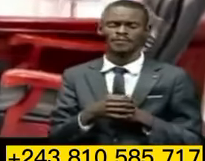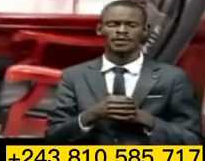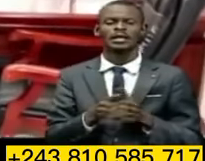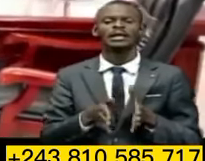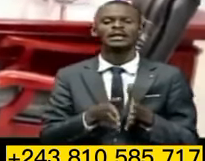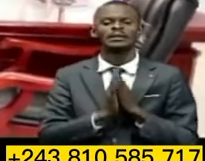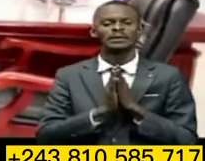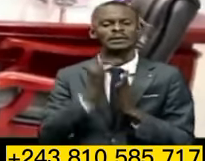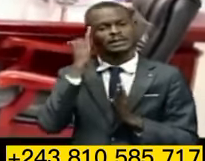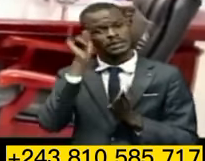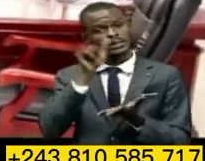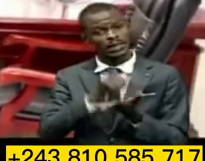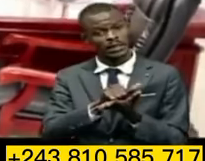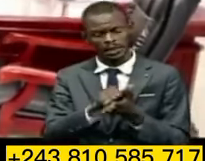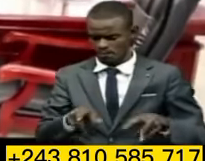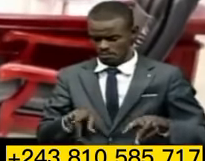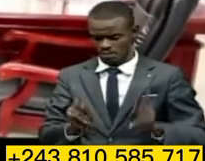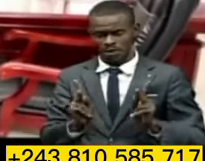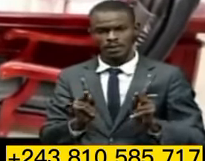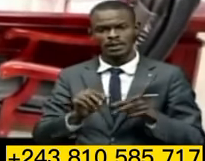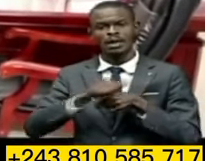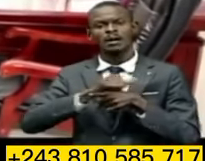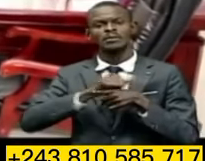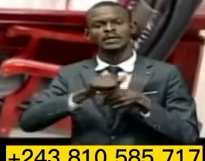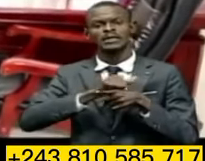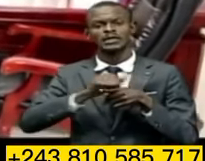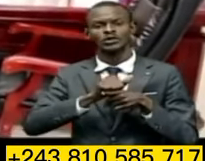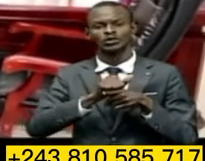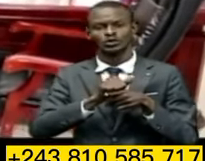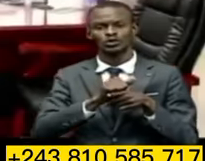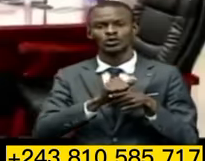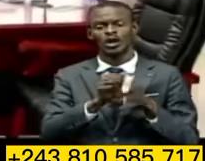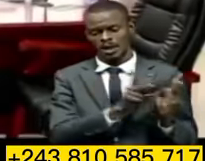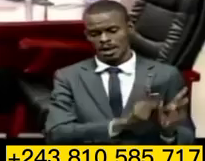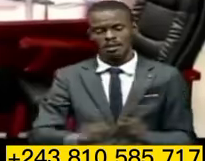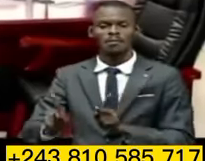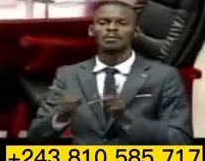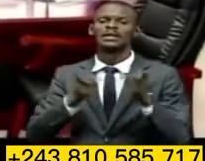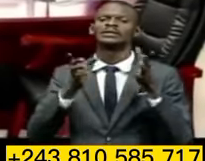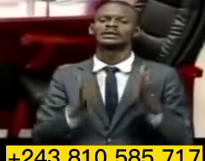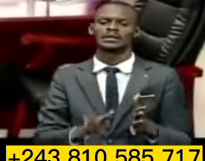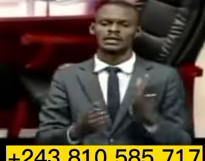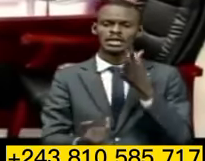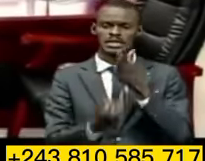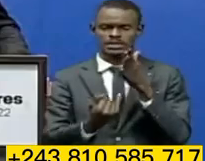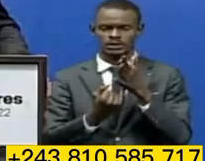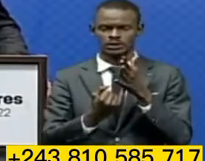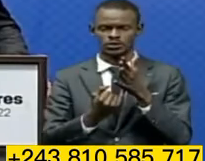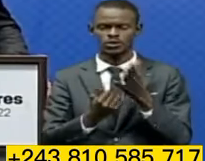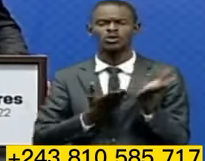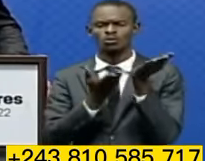dans la droite ligne de la mise en œuvre du plan directeur d'industrialisation de la République démocratique du Congo. Après débat